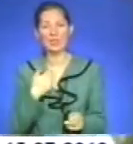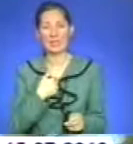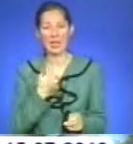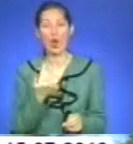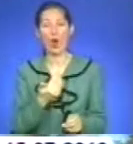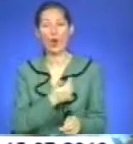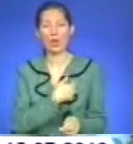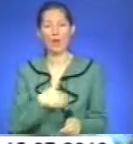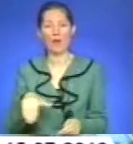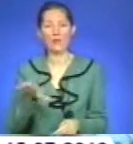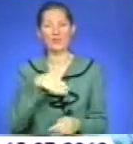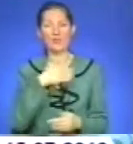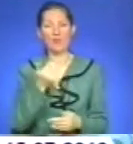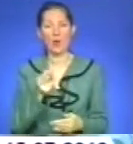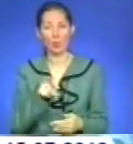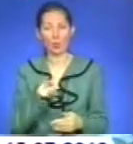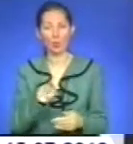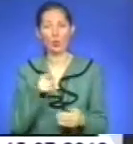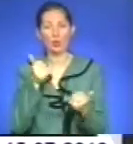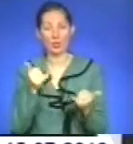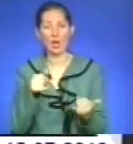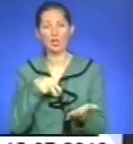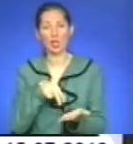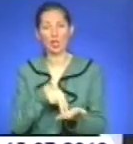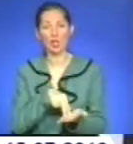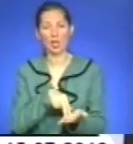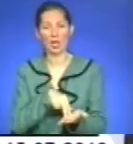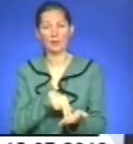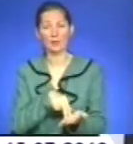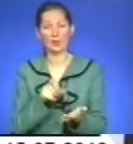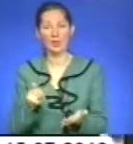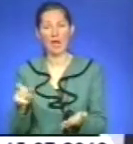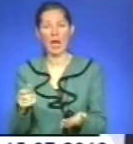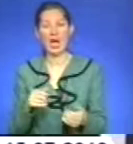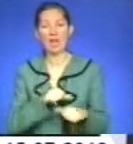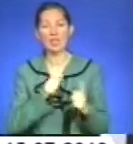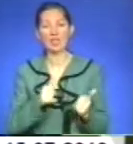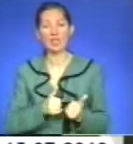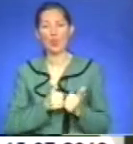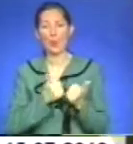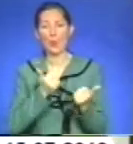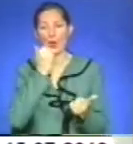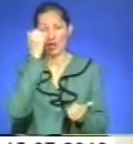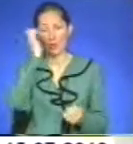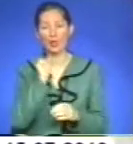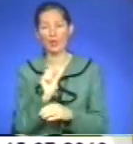вам, які тут зараз стоїте, щиро подякувати, вам